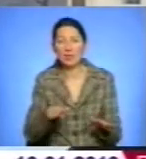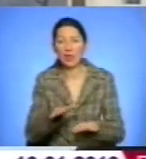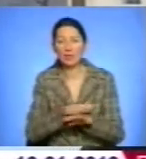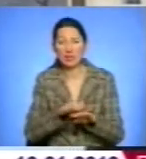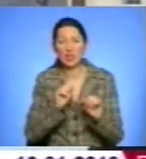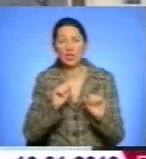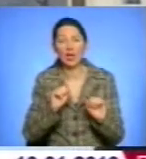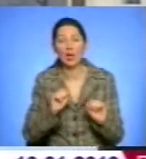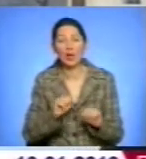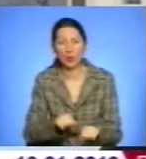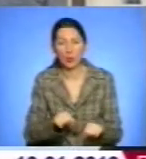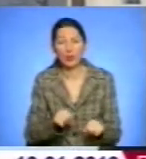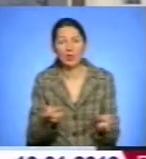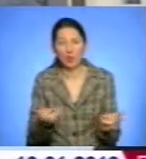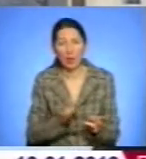було тут